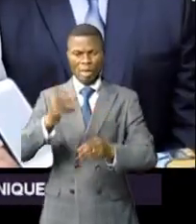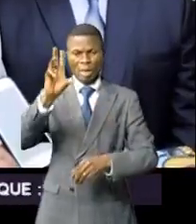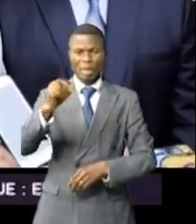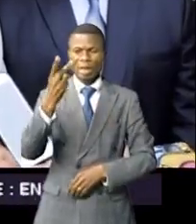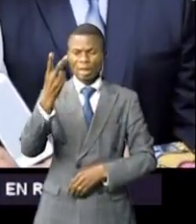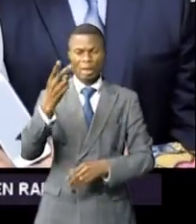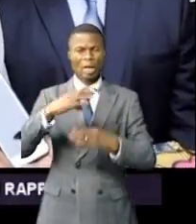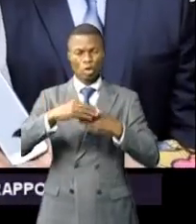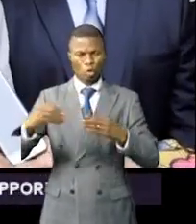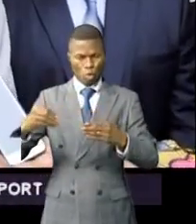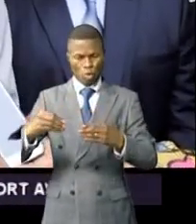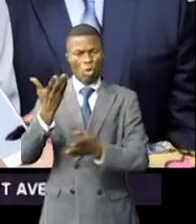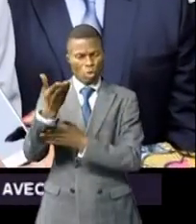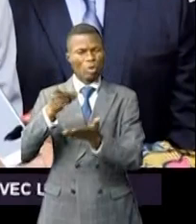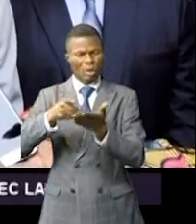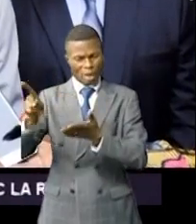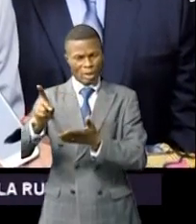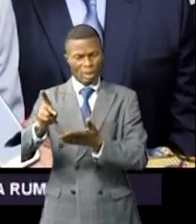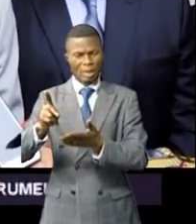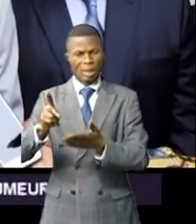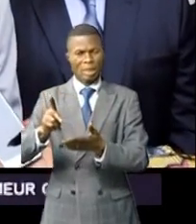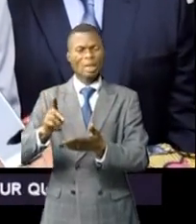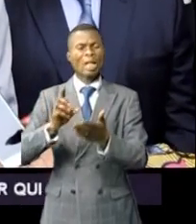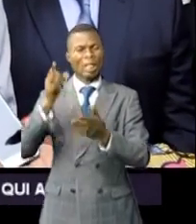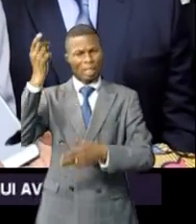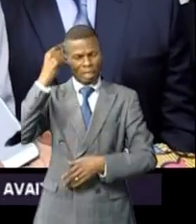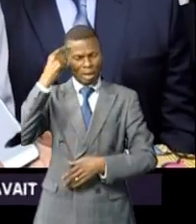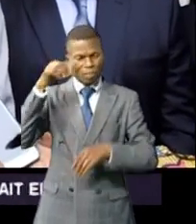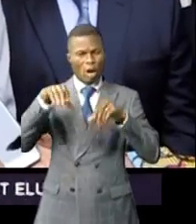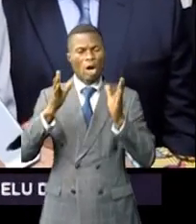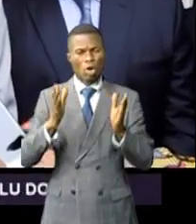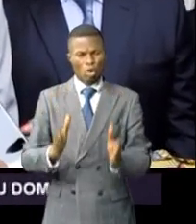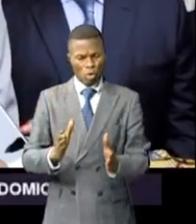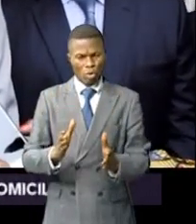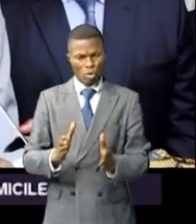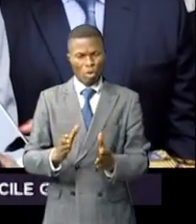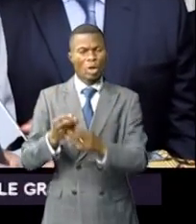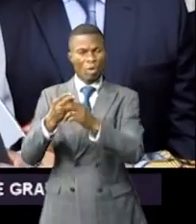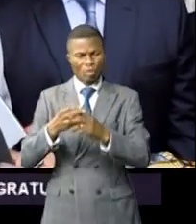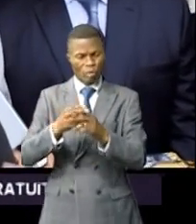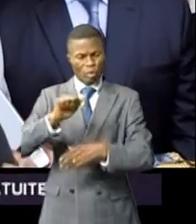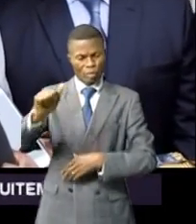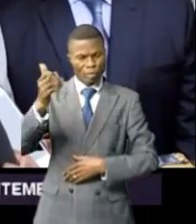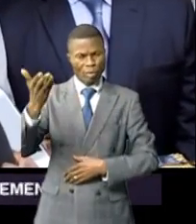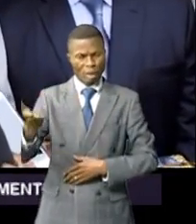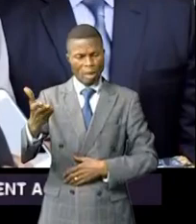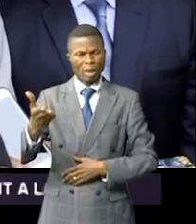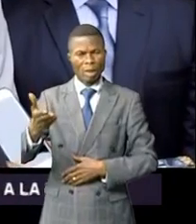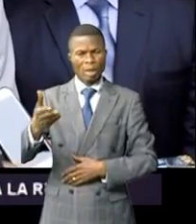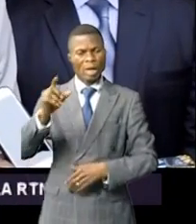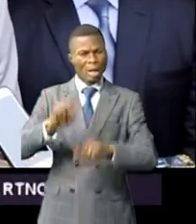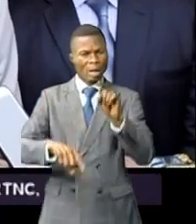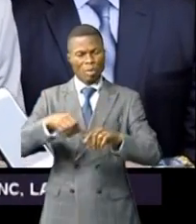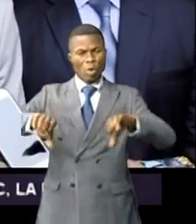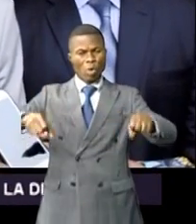les invitons au civisme fiscal de s'acquitter de leurs devoirs civiques. C'est pour leur sécurité, c'est pour leur bien aussi. Parce qu'on ne peut pas